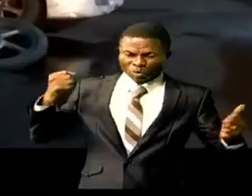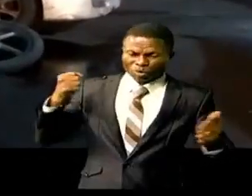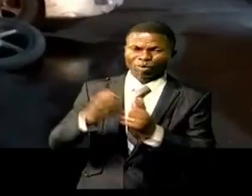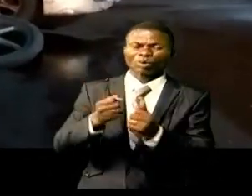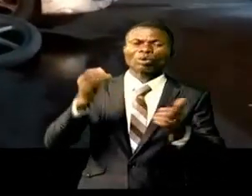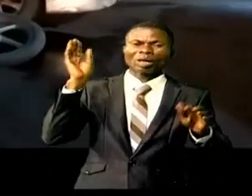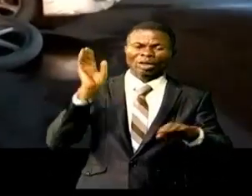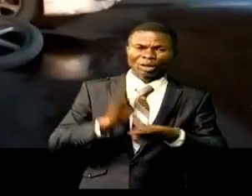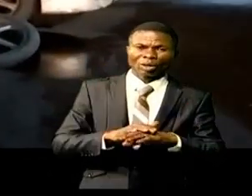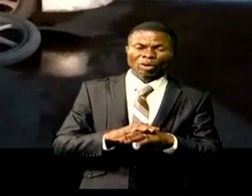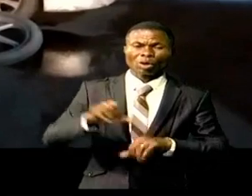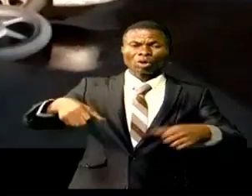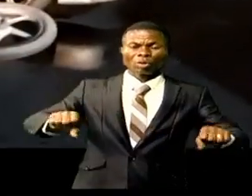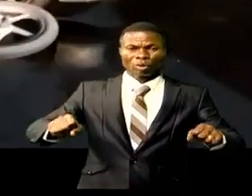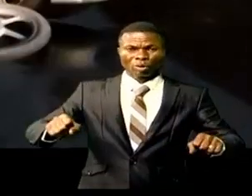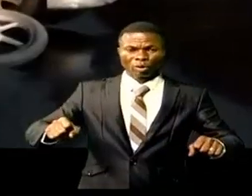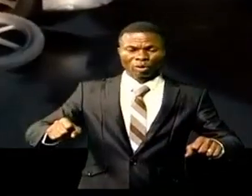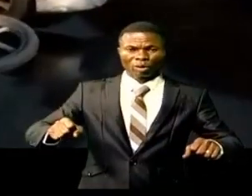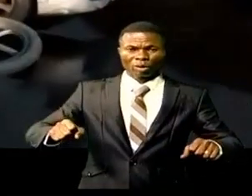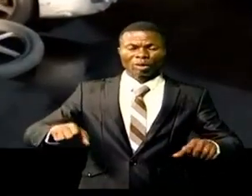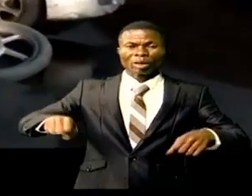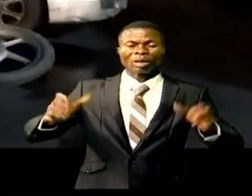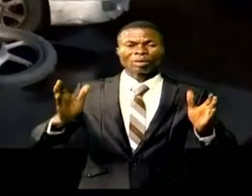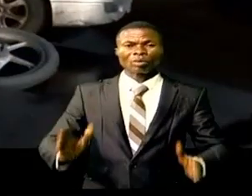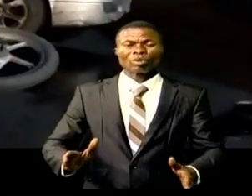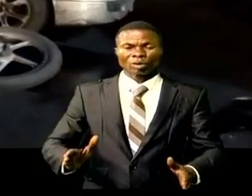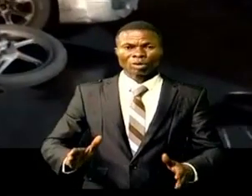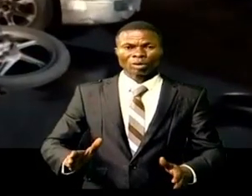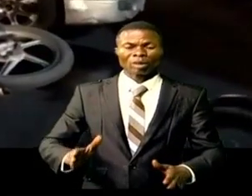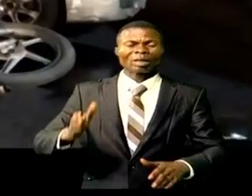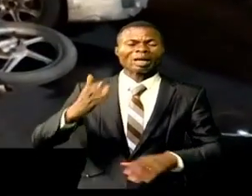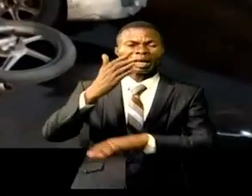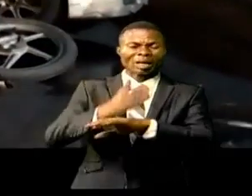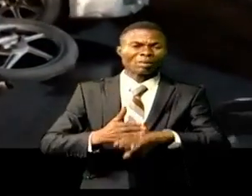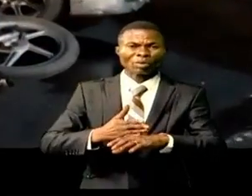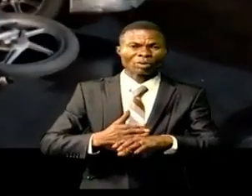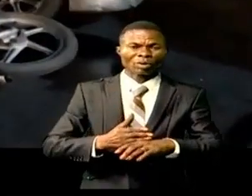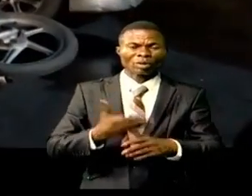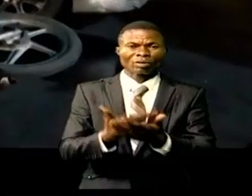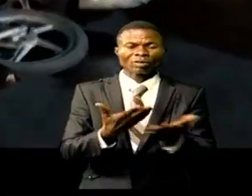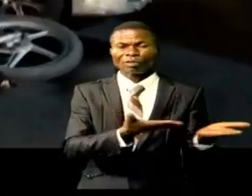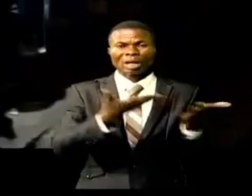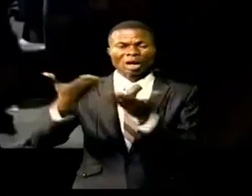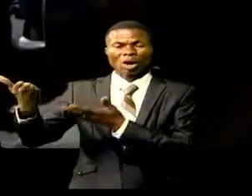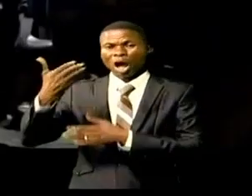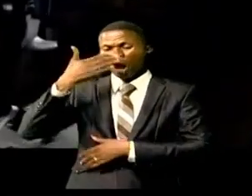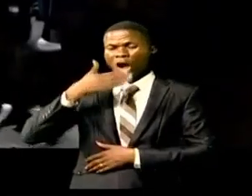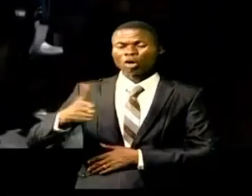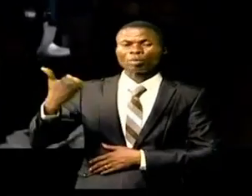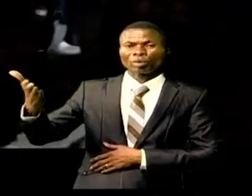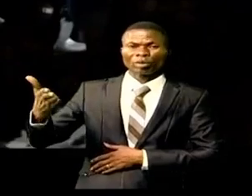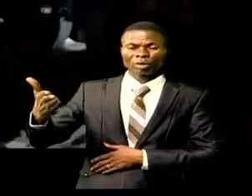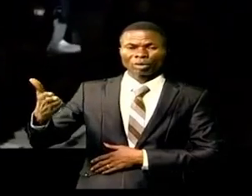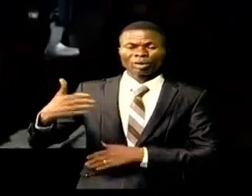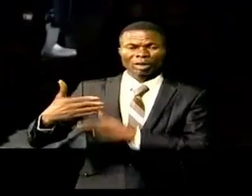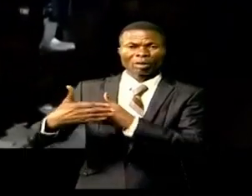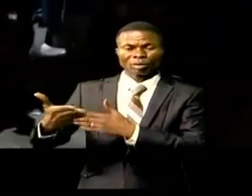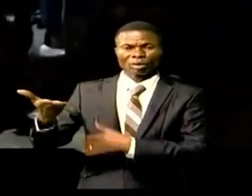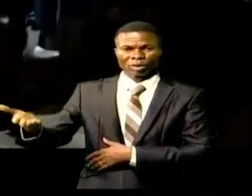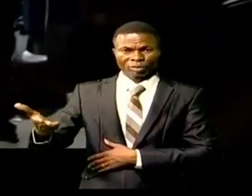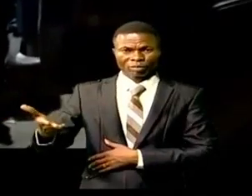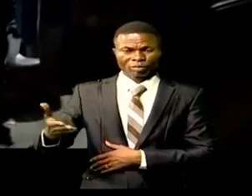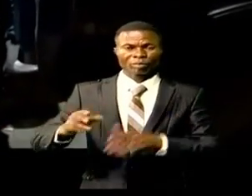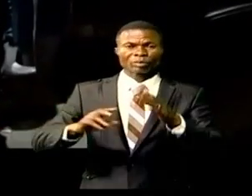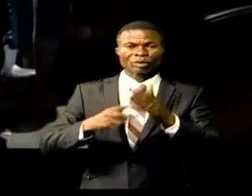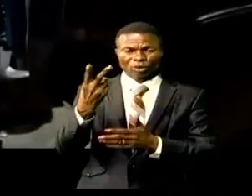heurté sur une moto dont le motard, fort touché, a été vite conduit à l'hôpital le plus proche. La